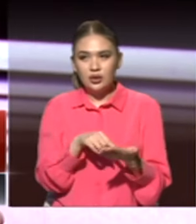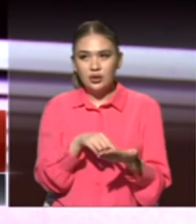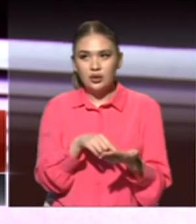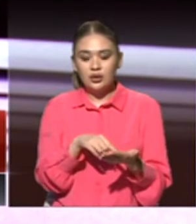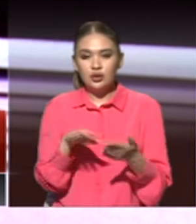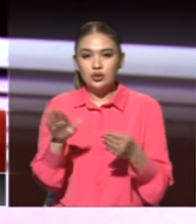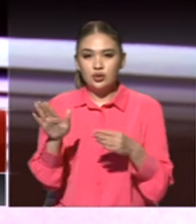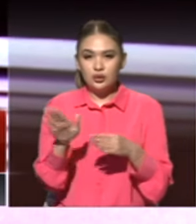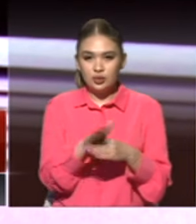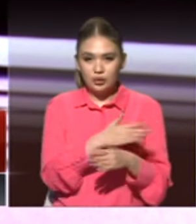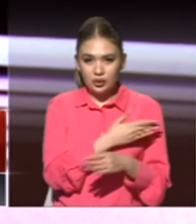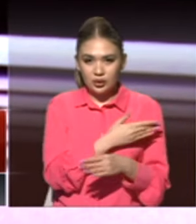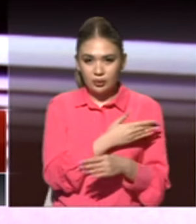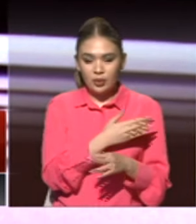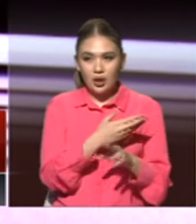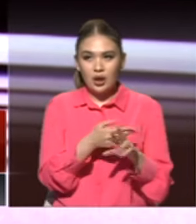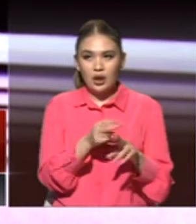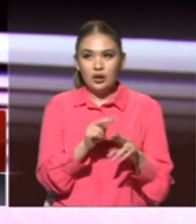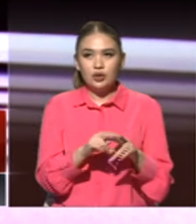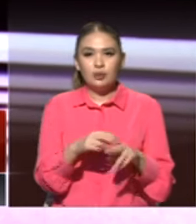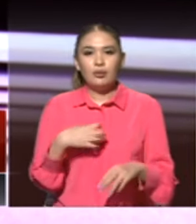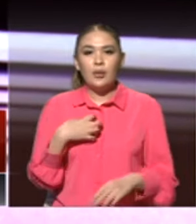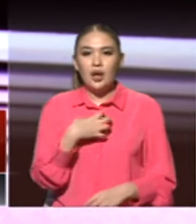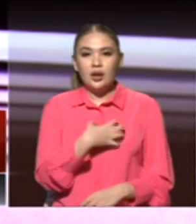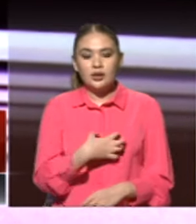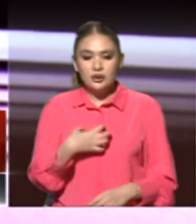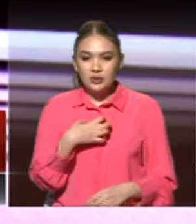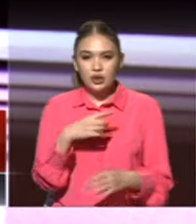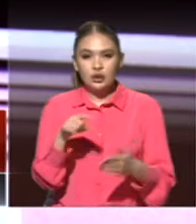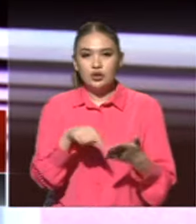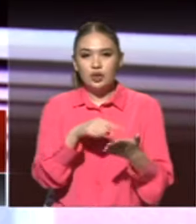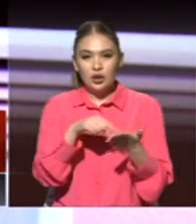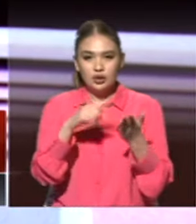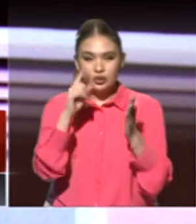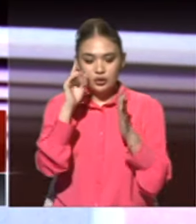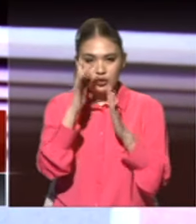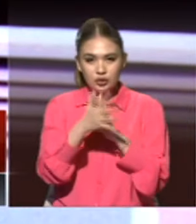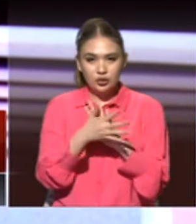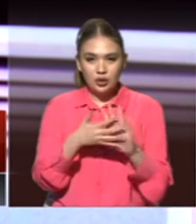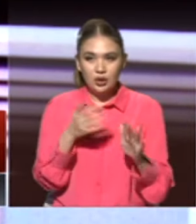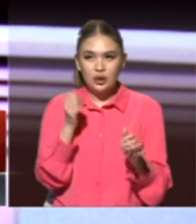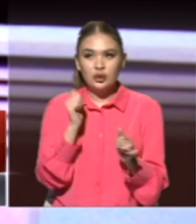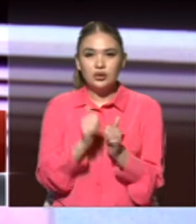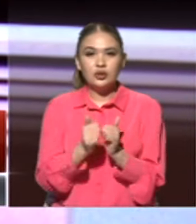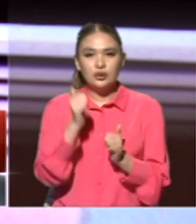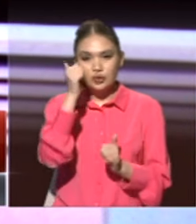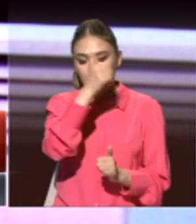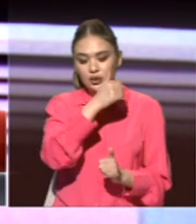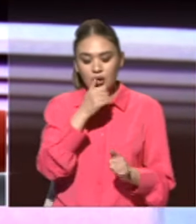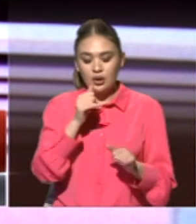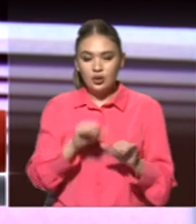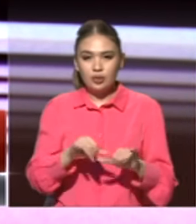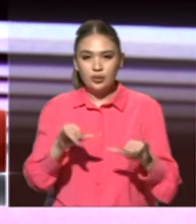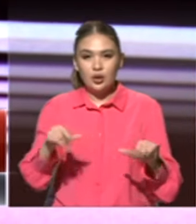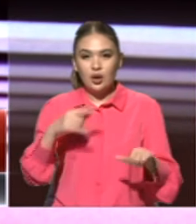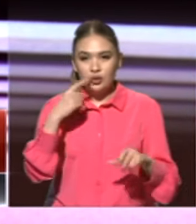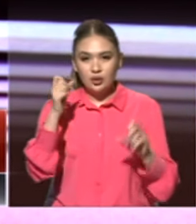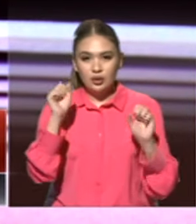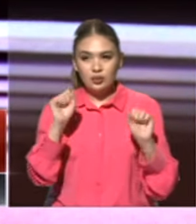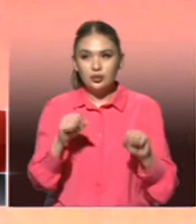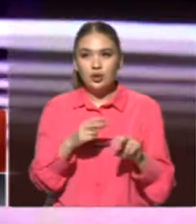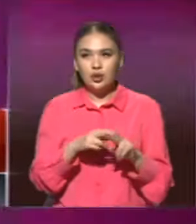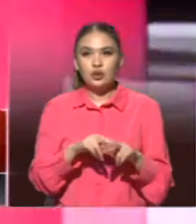жойылып, функционалдық маңыздылығын сұрақтың түсінуге бағытталған сұрақтар жылдан жылға көбейіп келе жатыр деп айтуға болады. Оны жоққа шығаруға